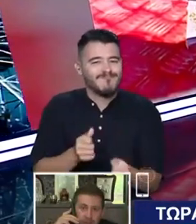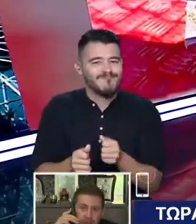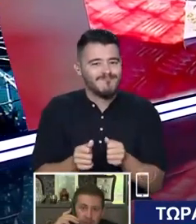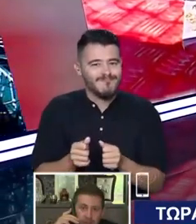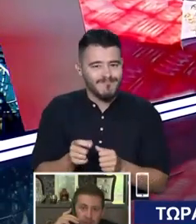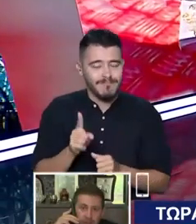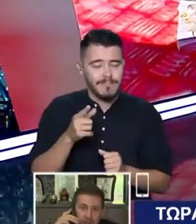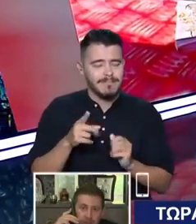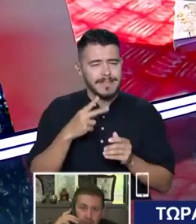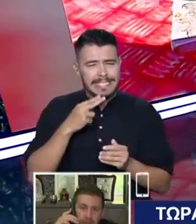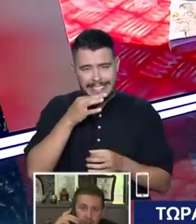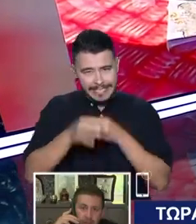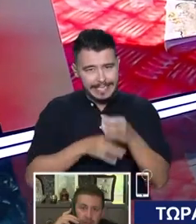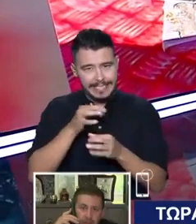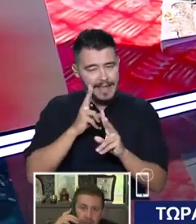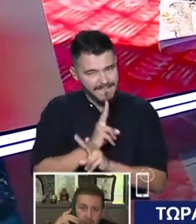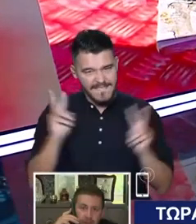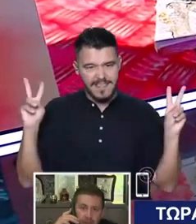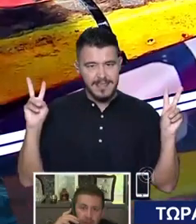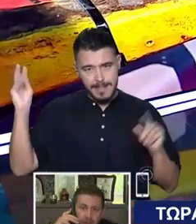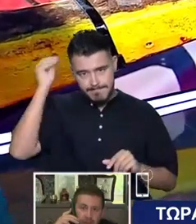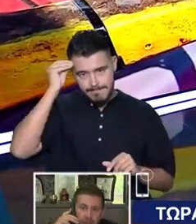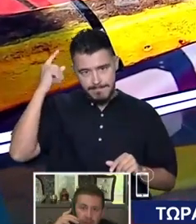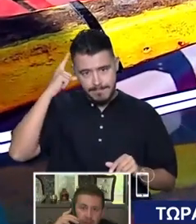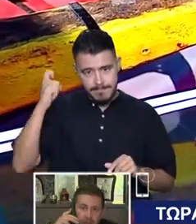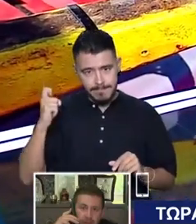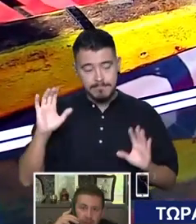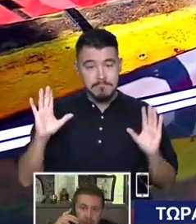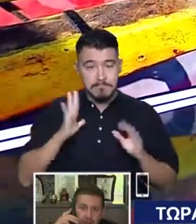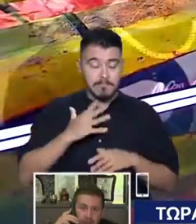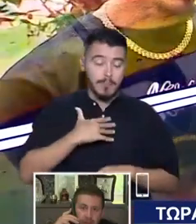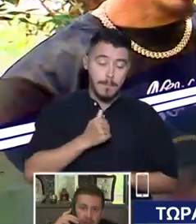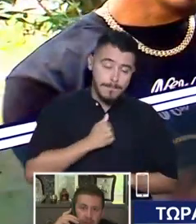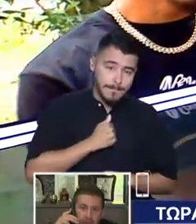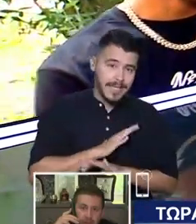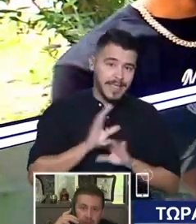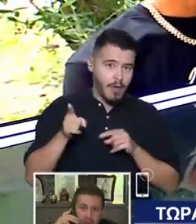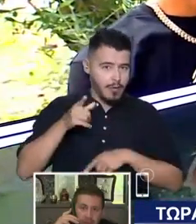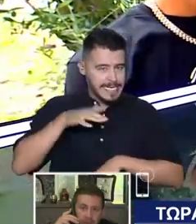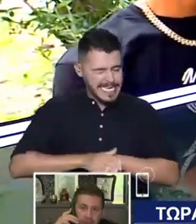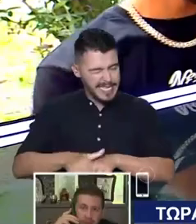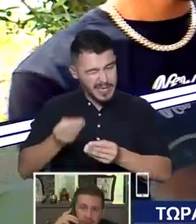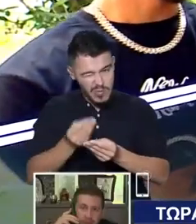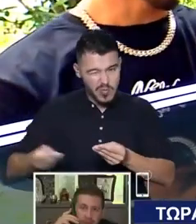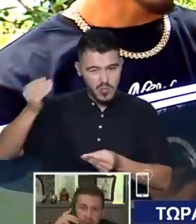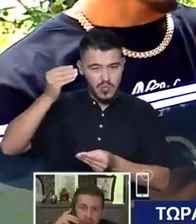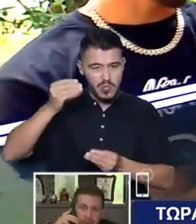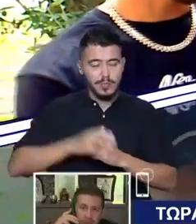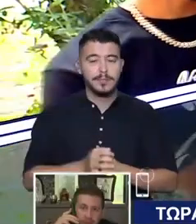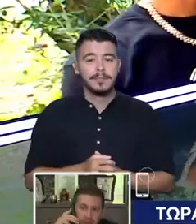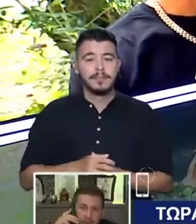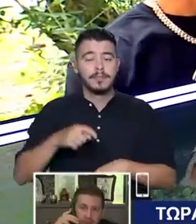πρέπει να το διευκρινίσουμε, είναι πολύ σημαντικό και θεωρούμε ότι είναι και αυτό που προκάλεσε όλη την τραγωδία. Τη στιγμή λοιπόν